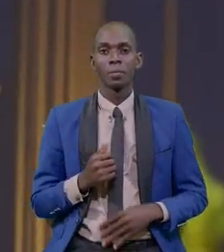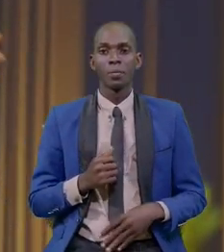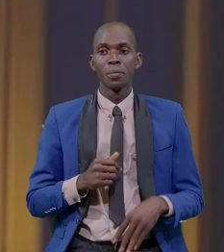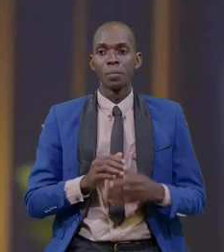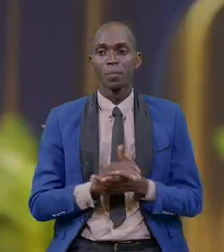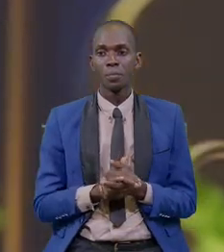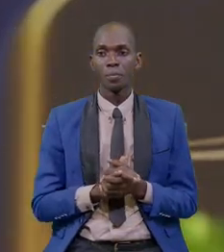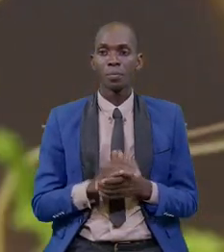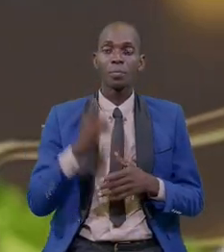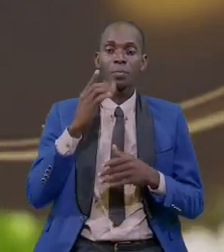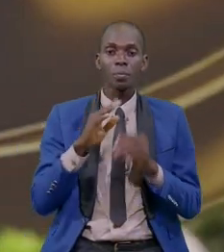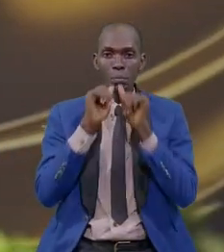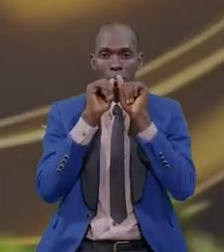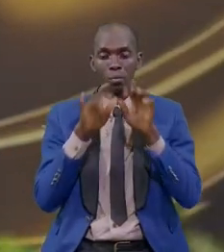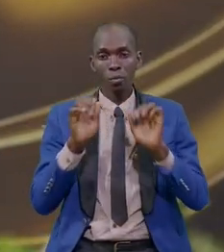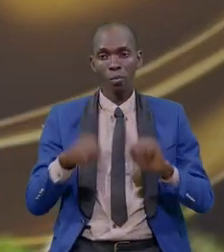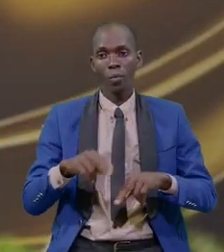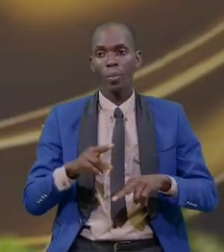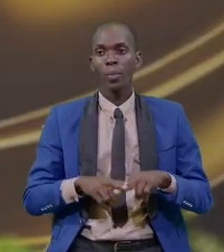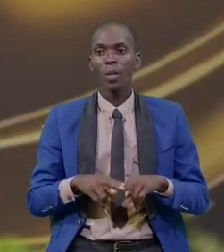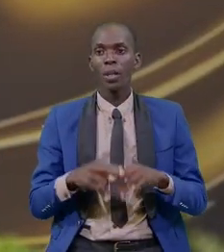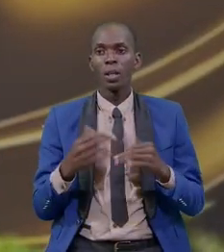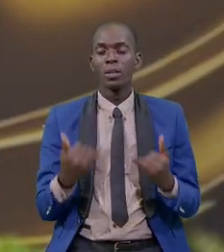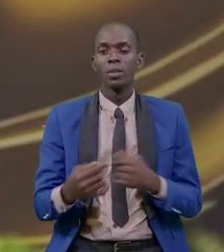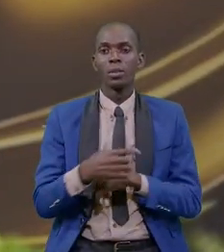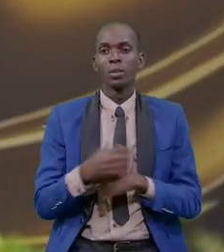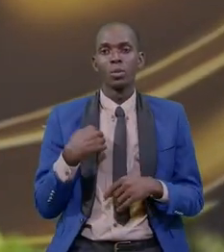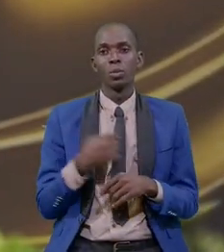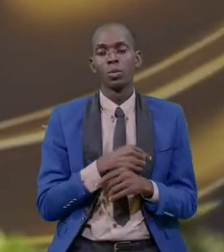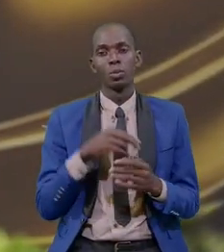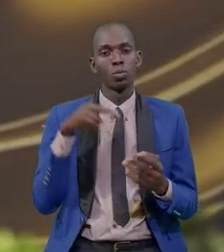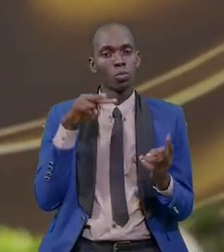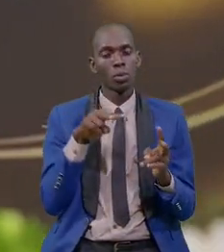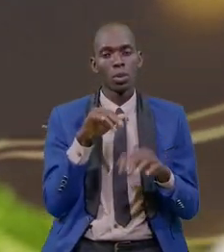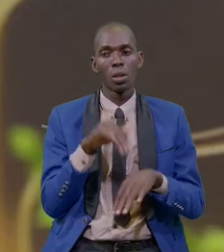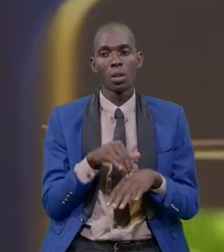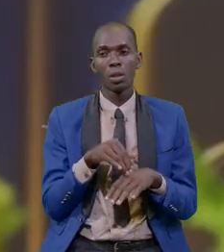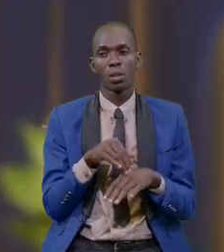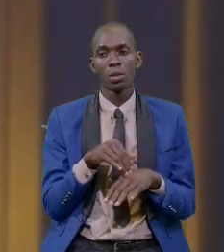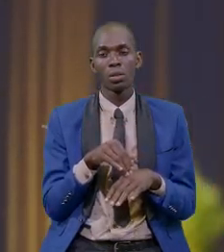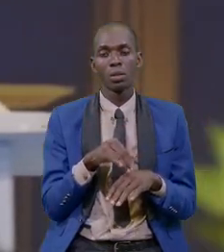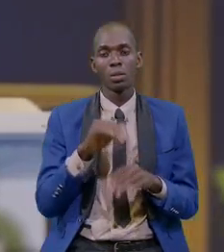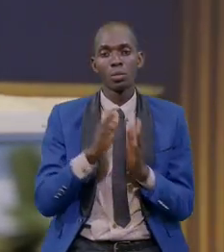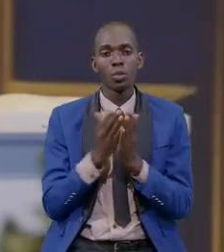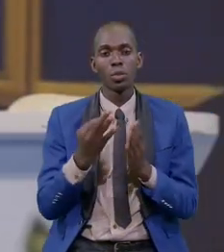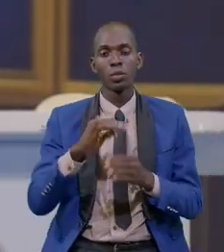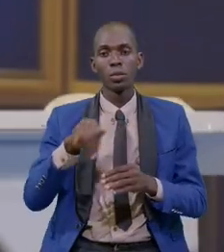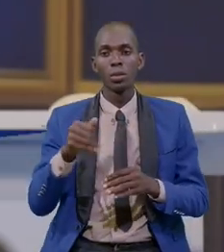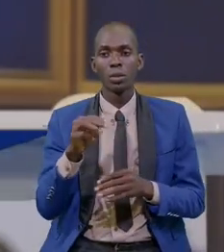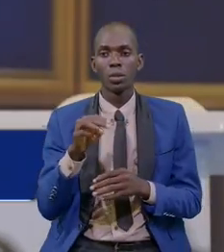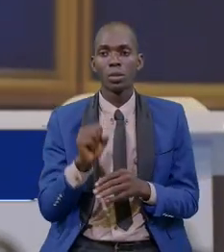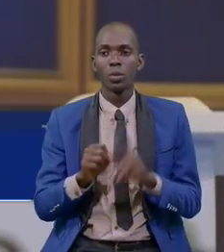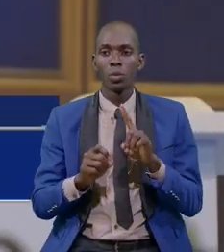Le Seigneur vous bénisse pour vous asseoir. Aujourd'hui, nous venons dans Jacques chapitre 1. Et je voudrais lire là le